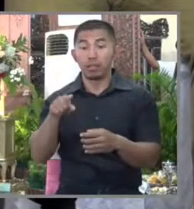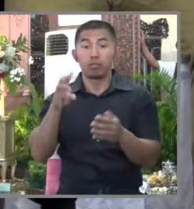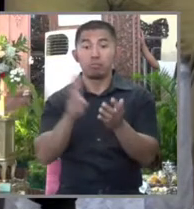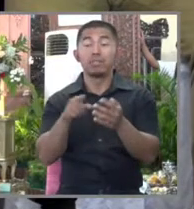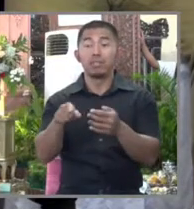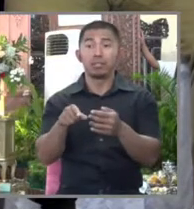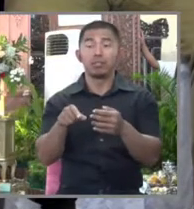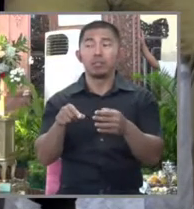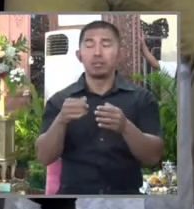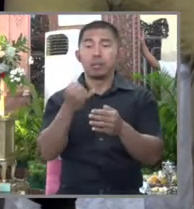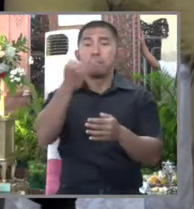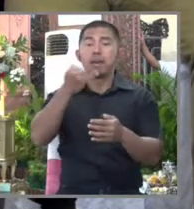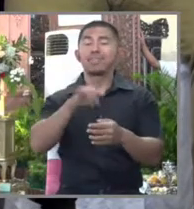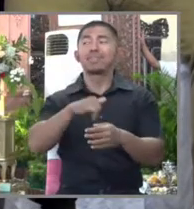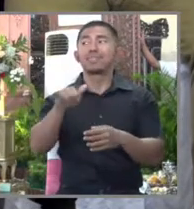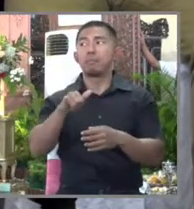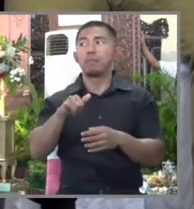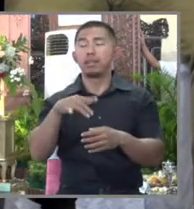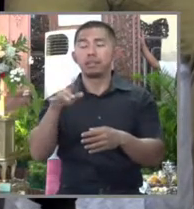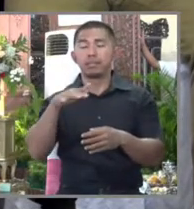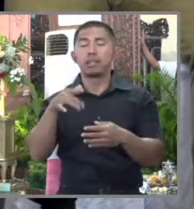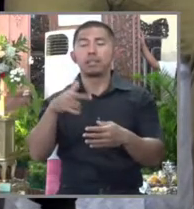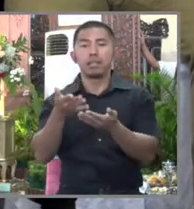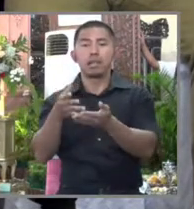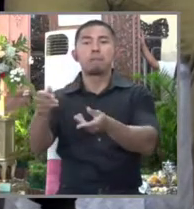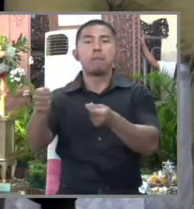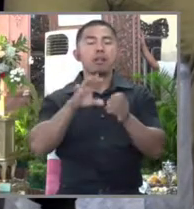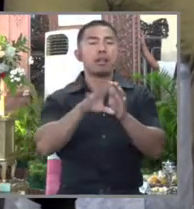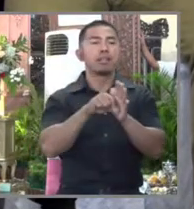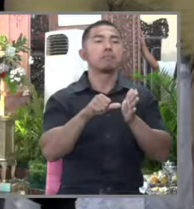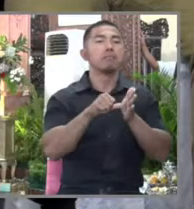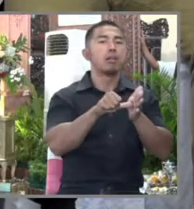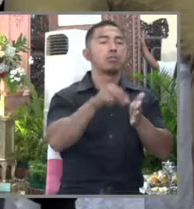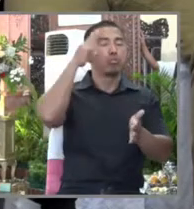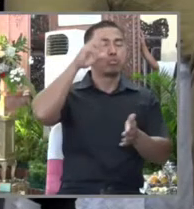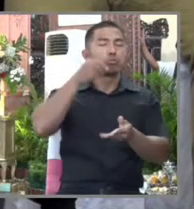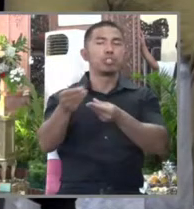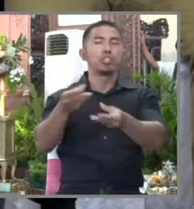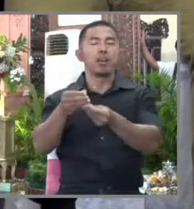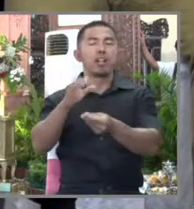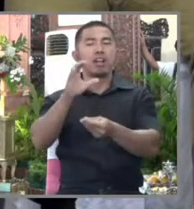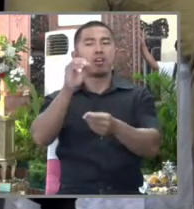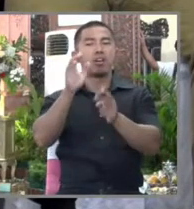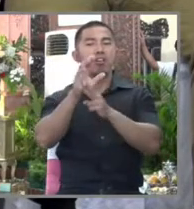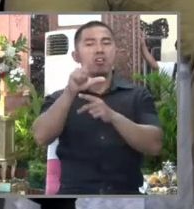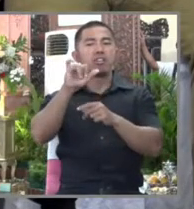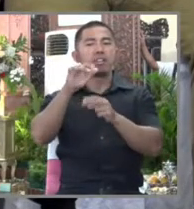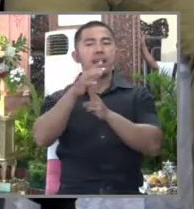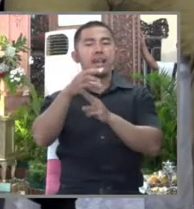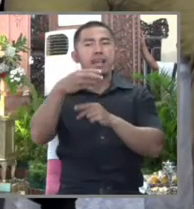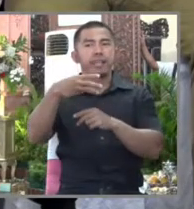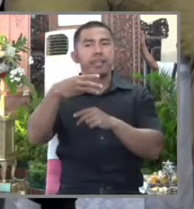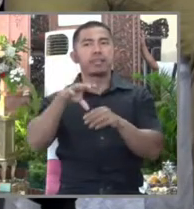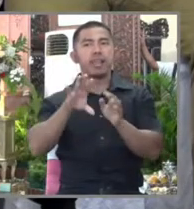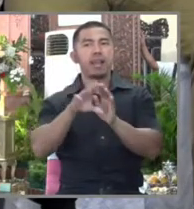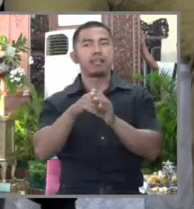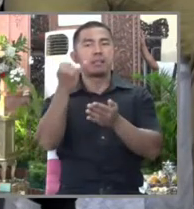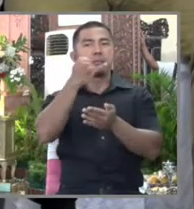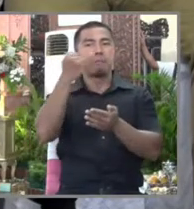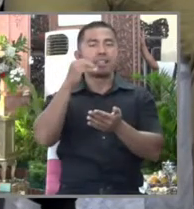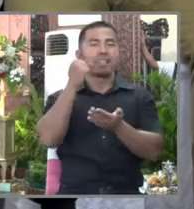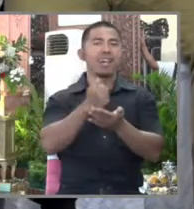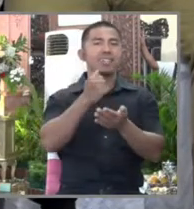sama nanti jenengan bawa ke sini biar dibantu untuk pemasaran. Online sama tadi juga yang batik asli